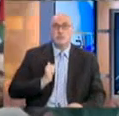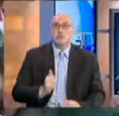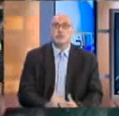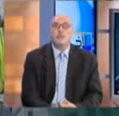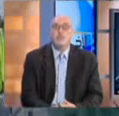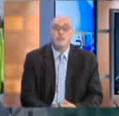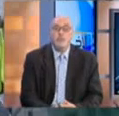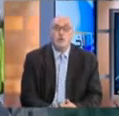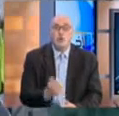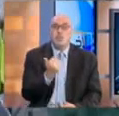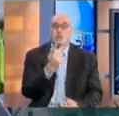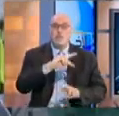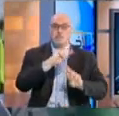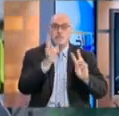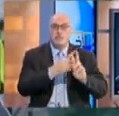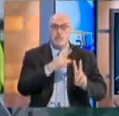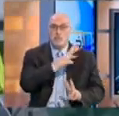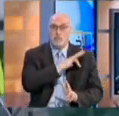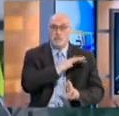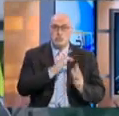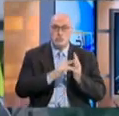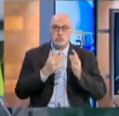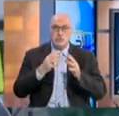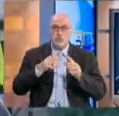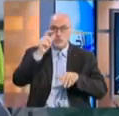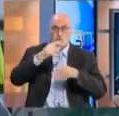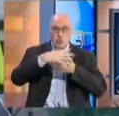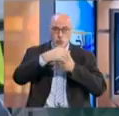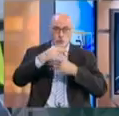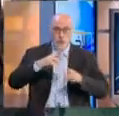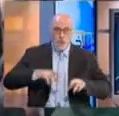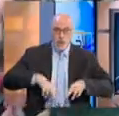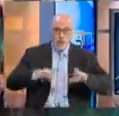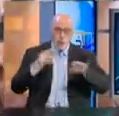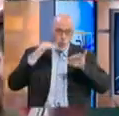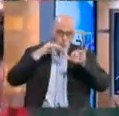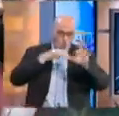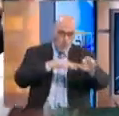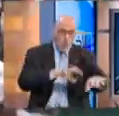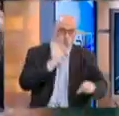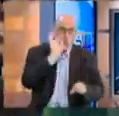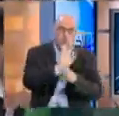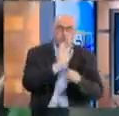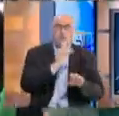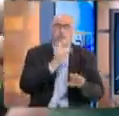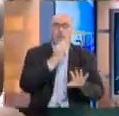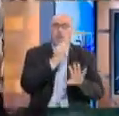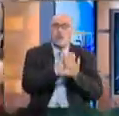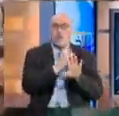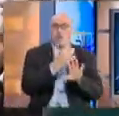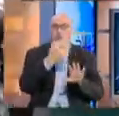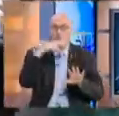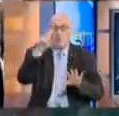عدة مدن أمريكية قد شهدت مظاهرات حاشدة تنديدا بالجرائم التي يرتكبها الكيان الصهيوني في